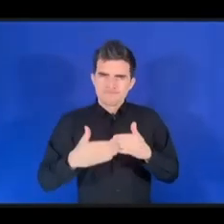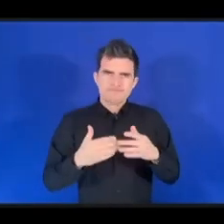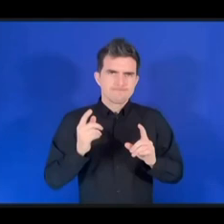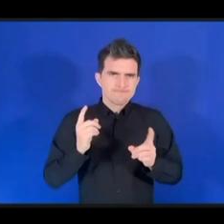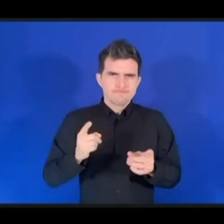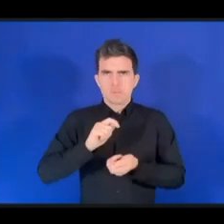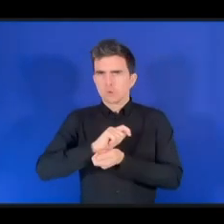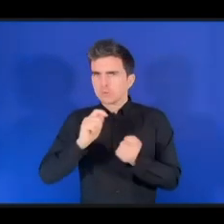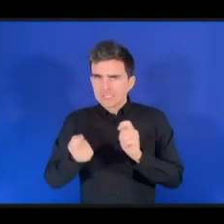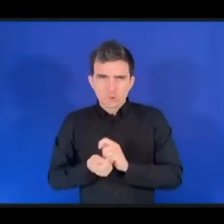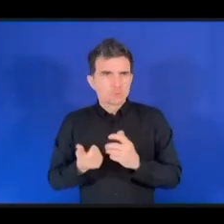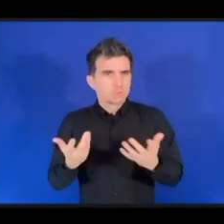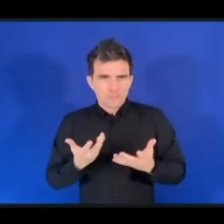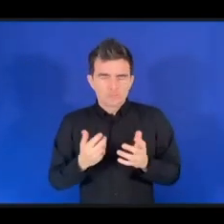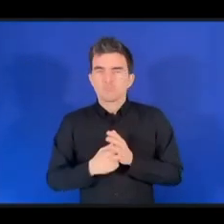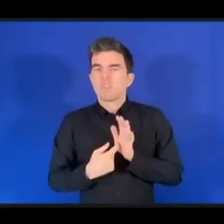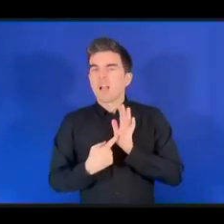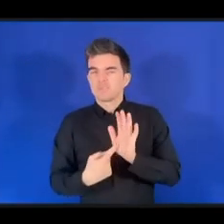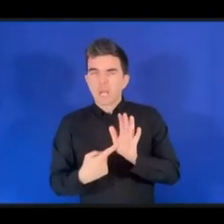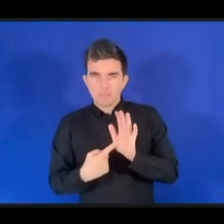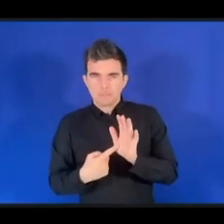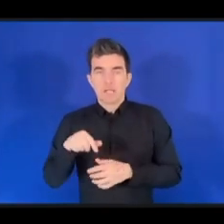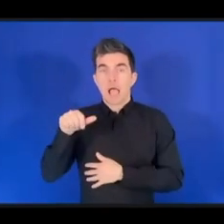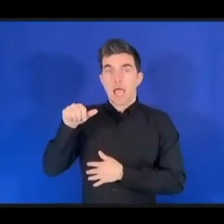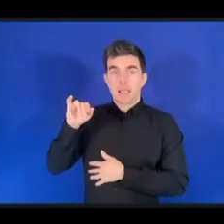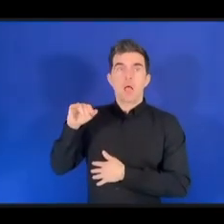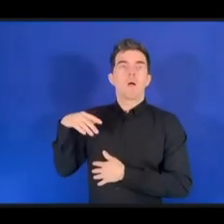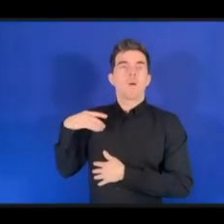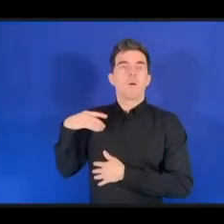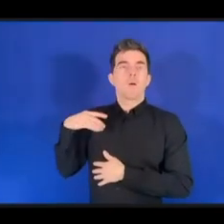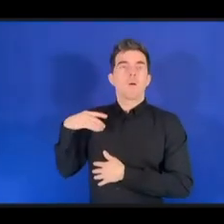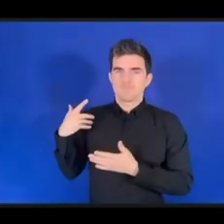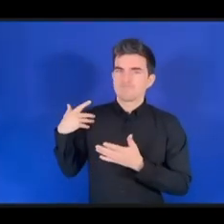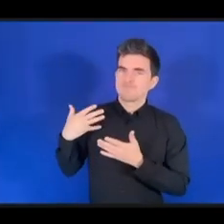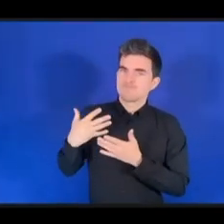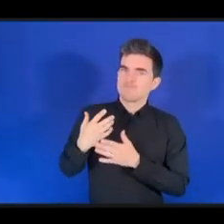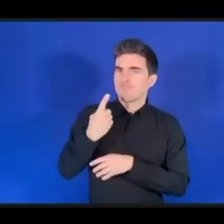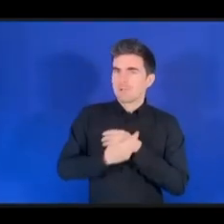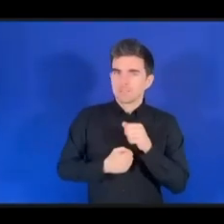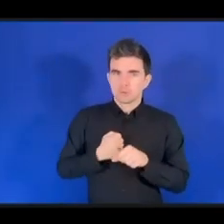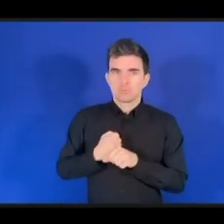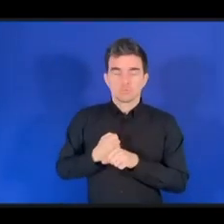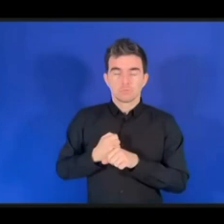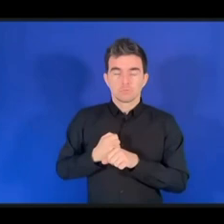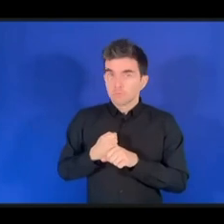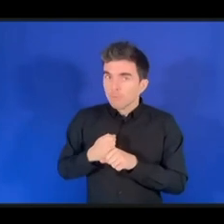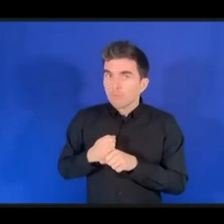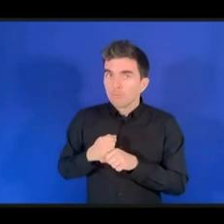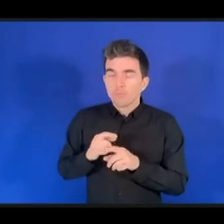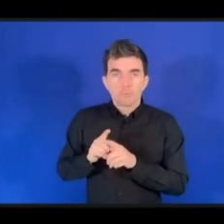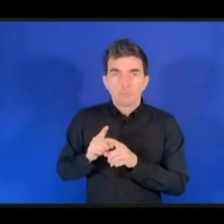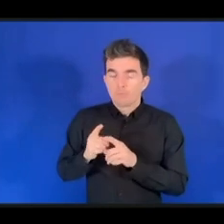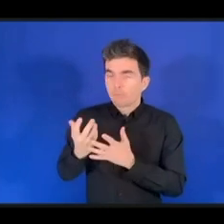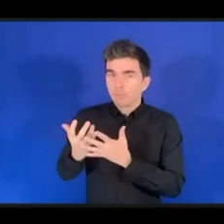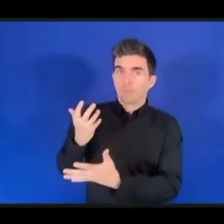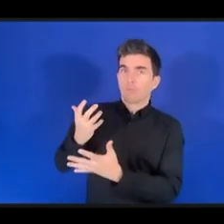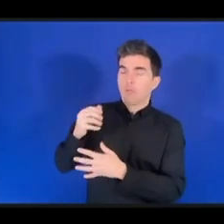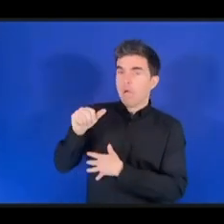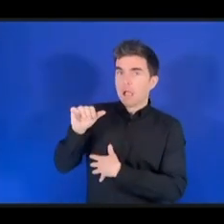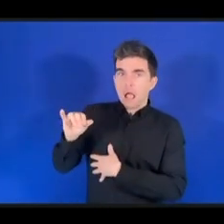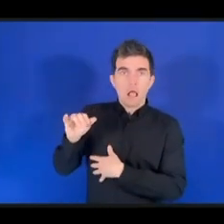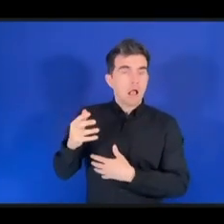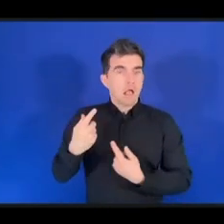الذكاء الاصطناعي التوليدي حيزا كبيرا في مناقشات العام الماضي وكان من الموضوعات المحوريه لهذا